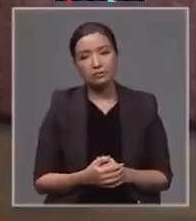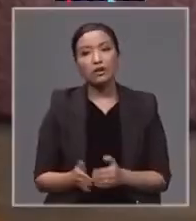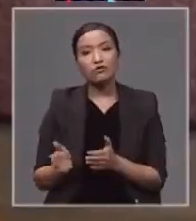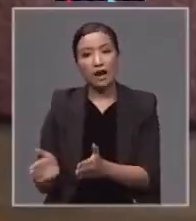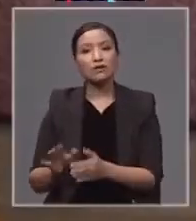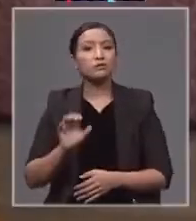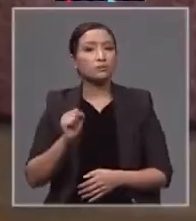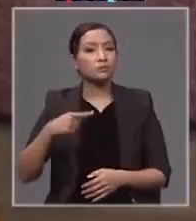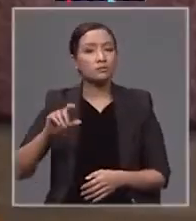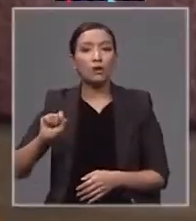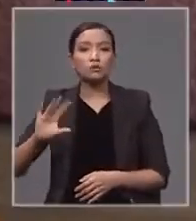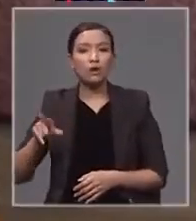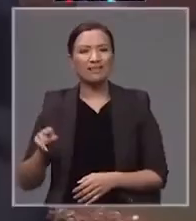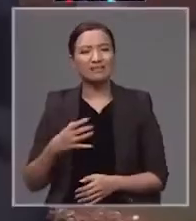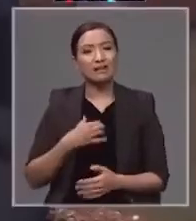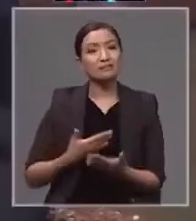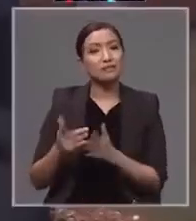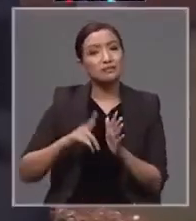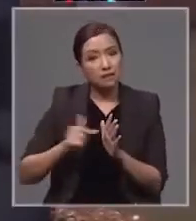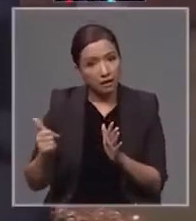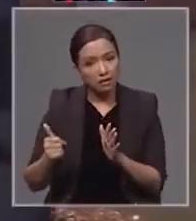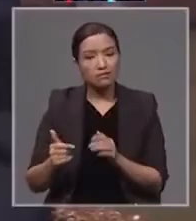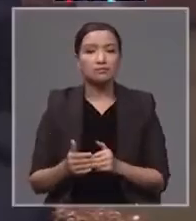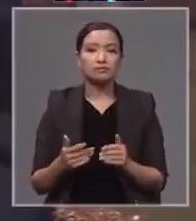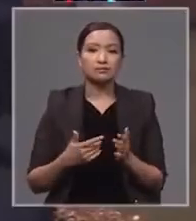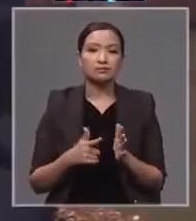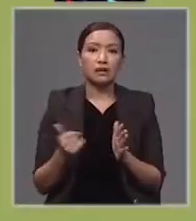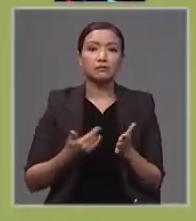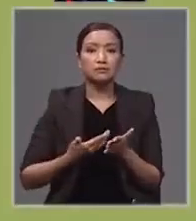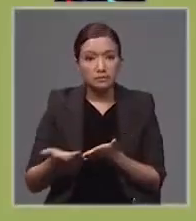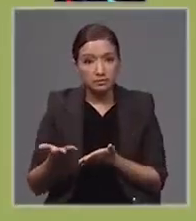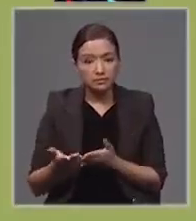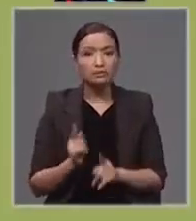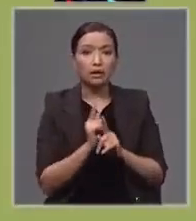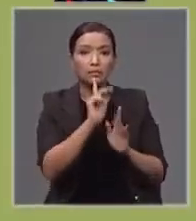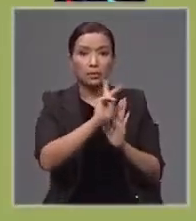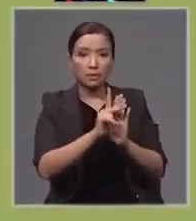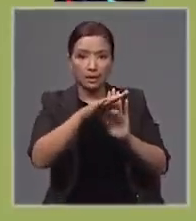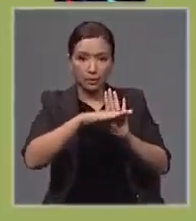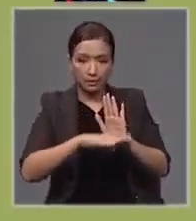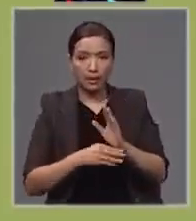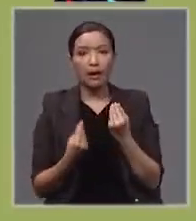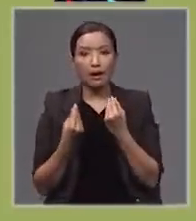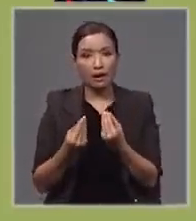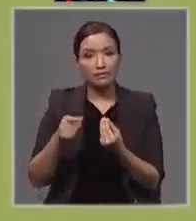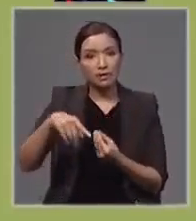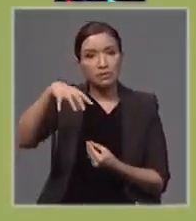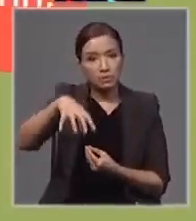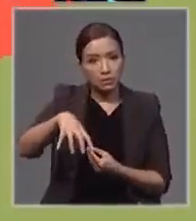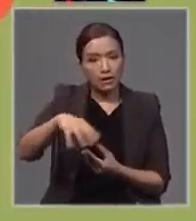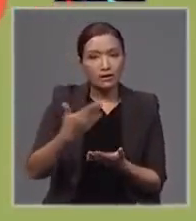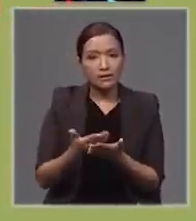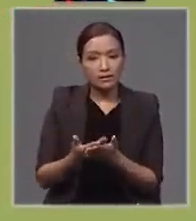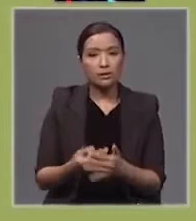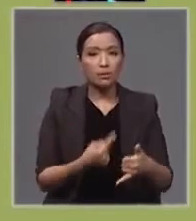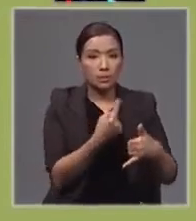เองเนี่ย ครับ เช่นจะซื้อยาจะซื้อยาเนี่ยจริงๆแล้วต้องตามกฎหมายต้องให้ไปให้หน่วยที่เขารับเงินค่าต่อหัว